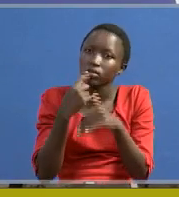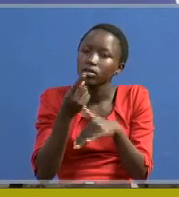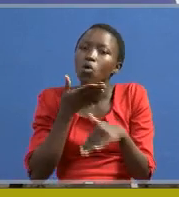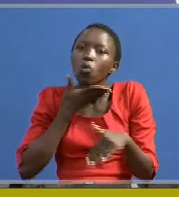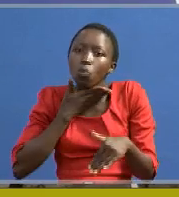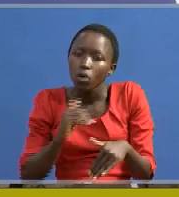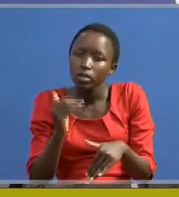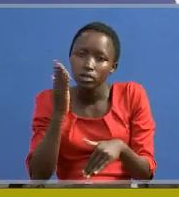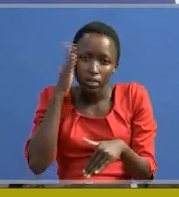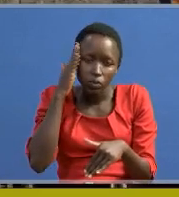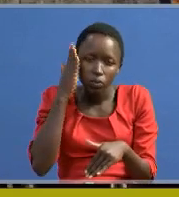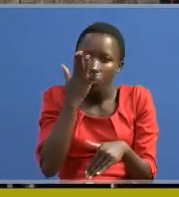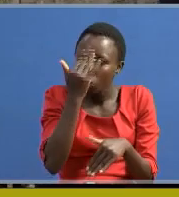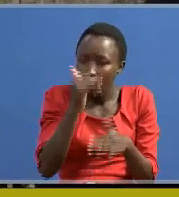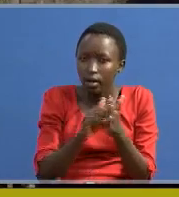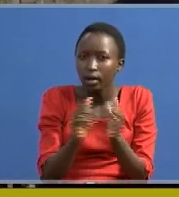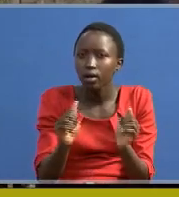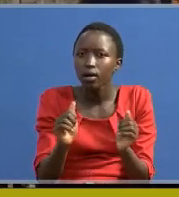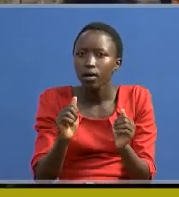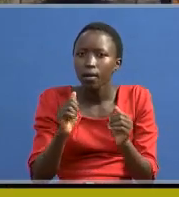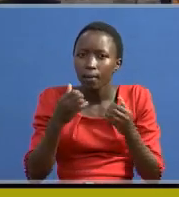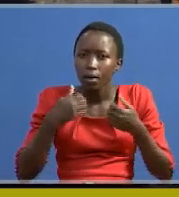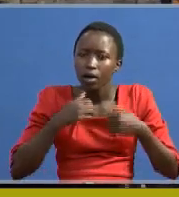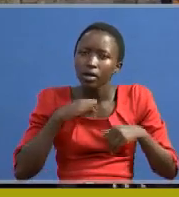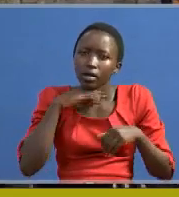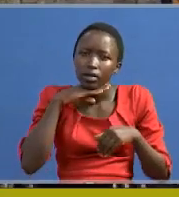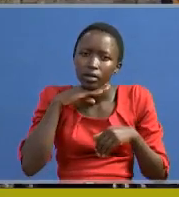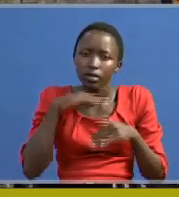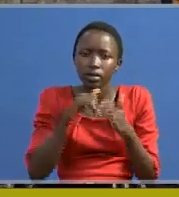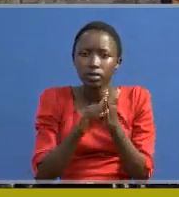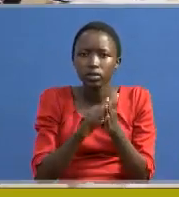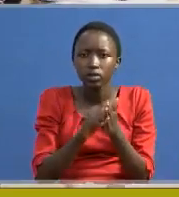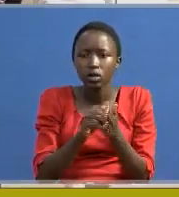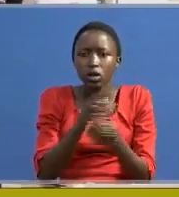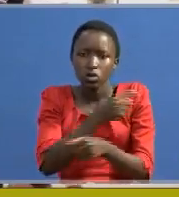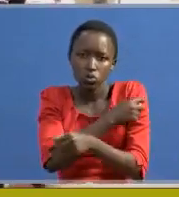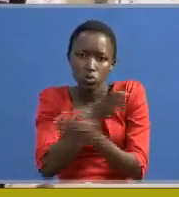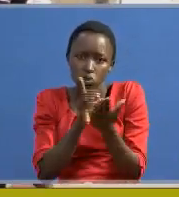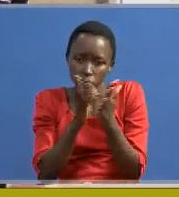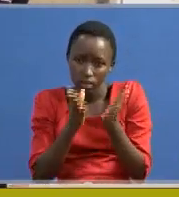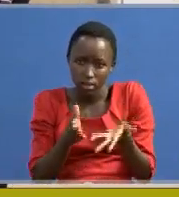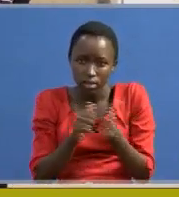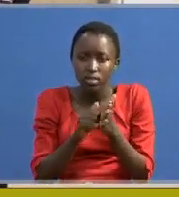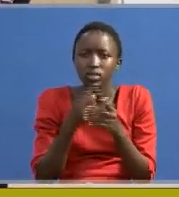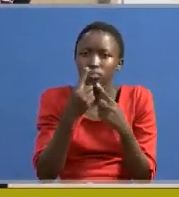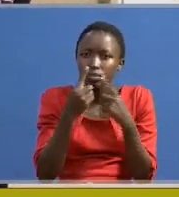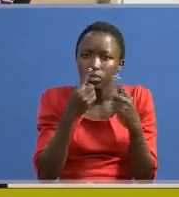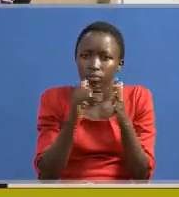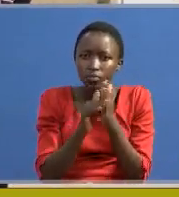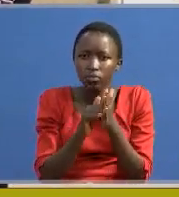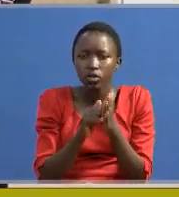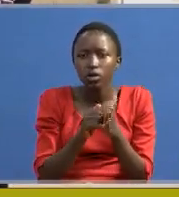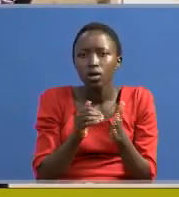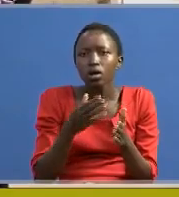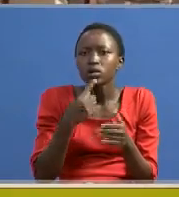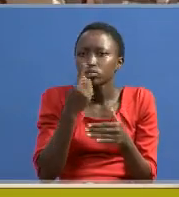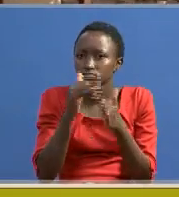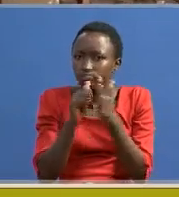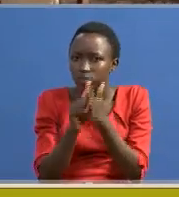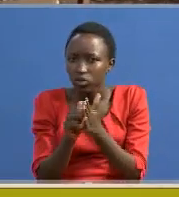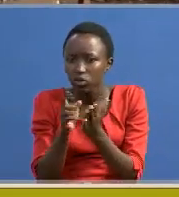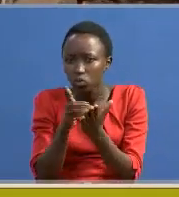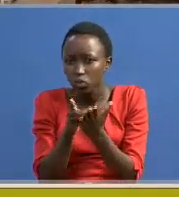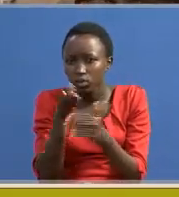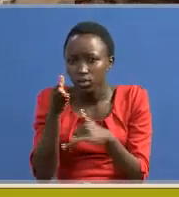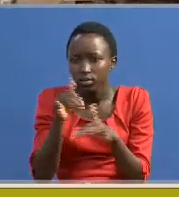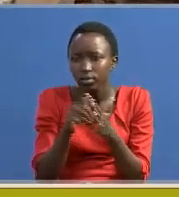majibu ya nini haswa kilichosababisha jamaa yao kuiaga dunia mikononi mwa madaktari. Akizungumza na wanahabari, mumewe Ruben Ngeya amedai kuwa madaktari